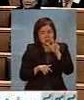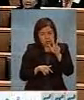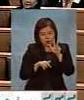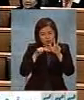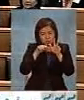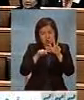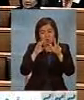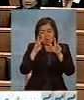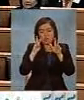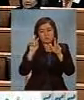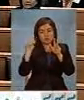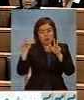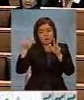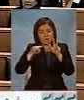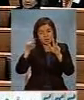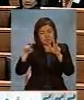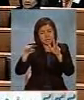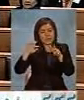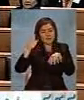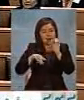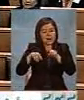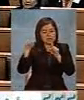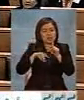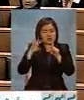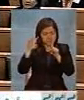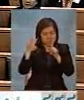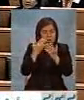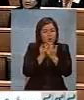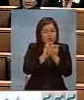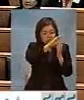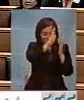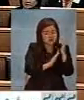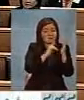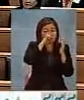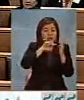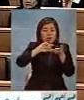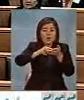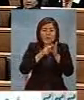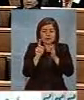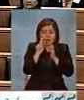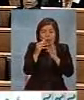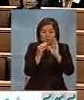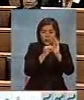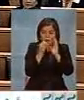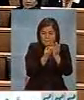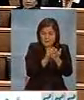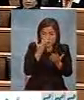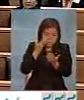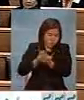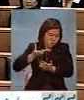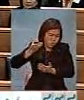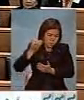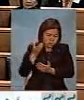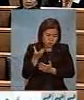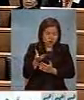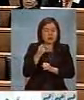23.62% เกือบ1ใน4ของเงินทั้งหมดถือว่ากรุงเทพมหานครได้รับงบสูงสุดซึ่งผม